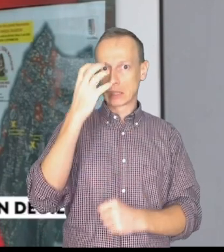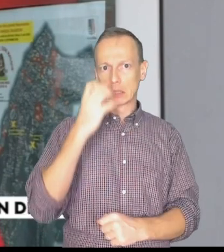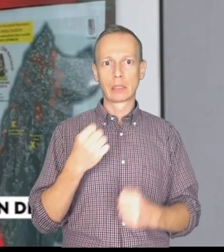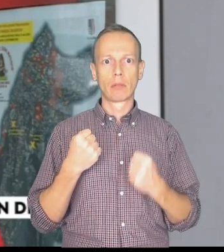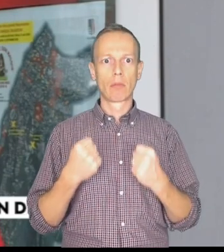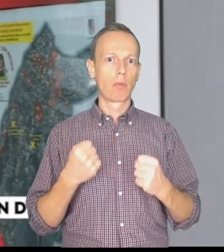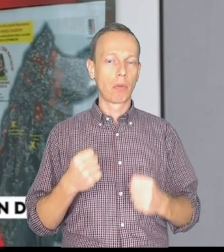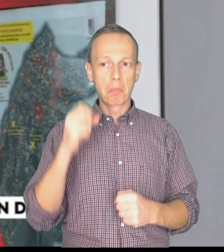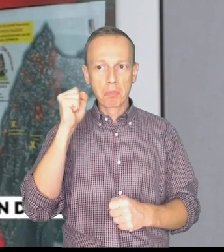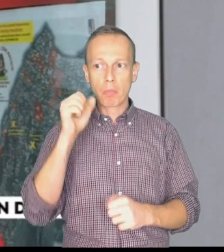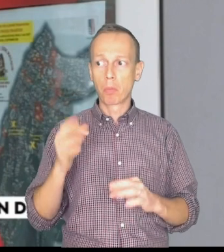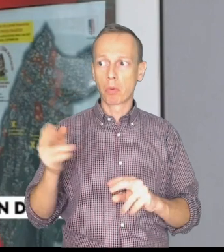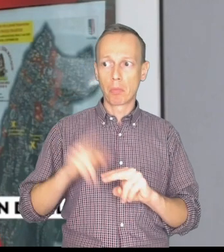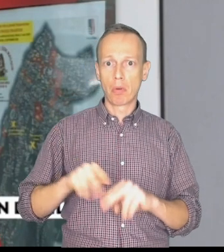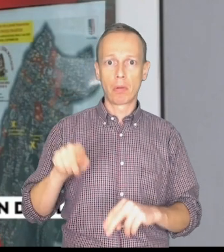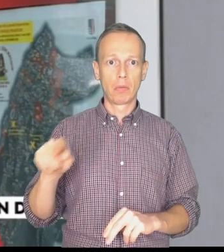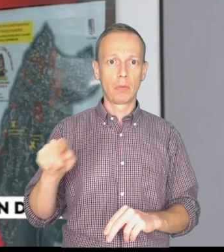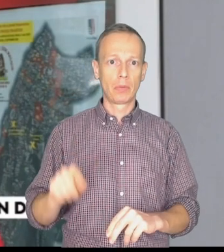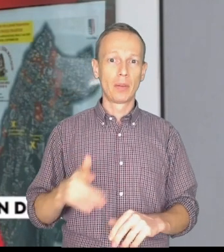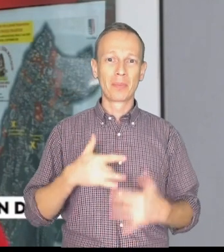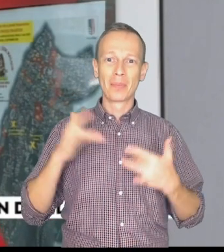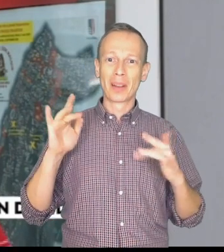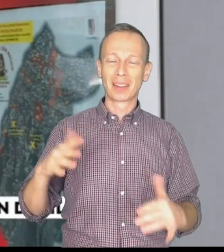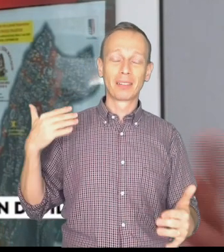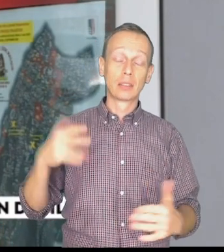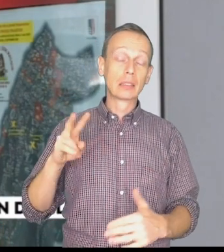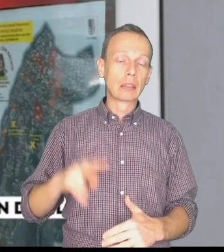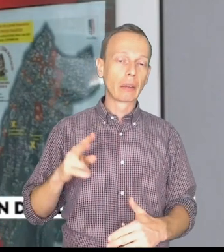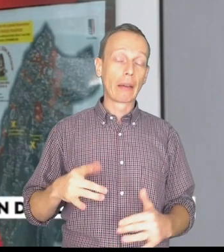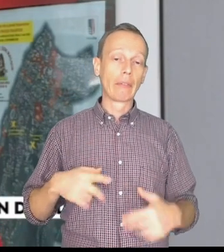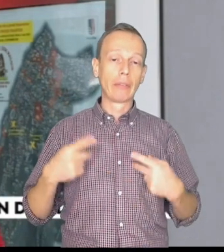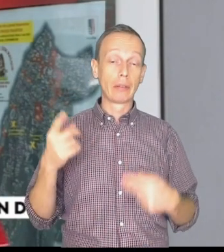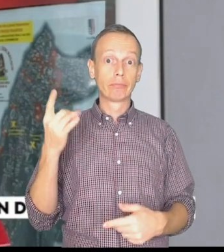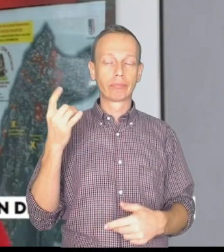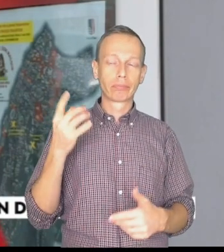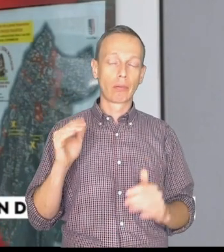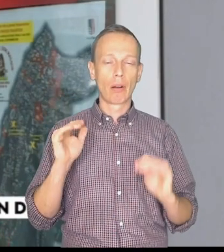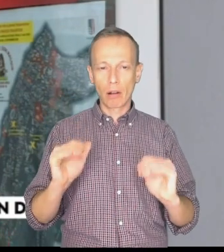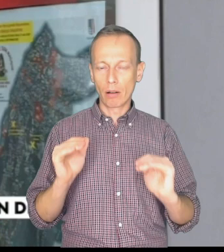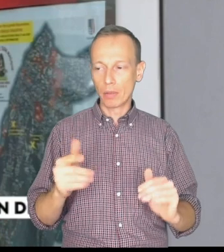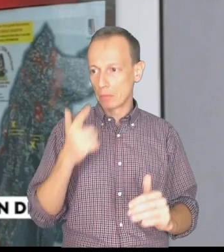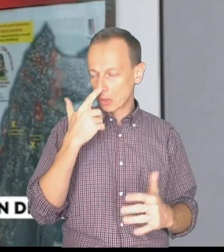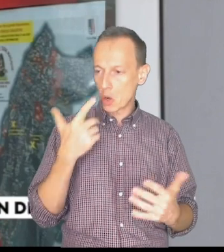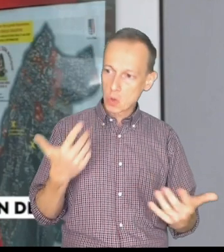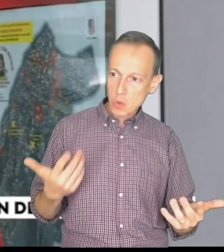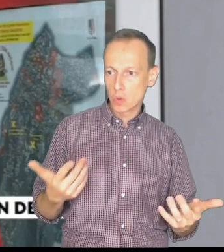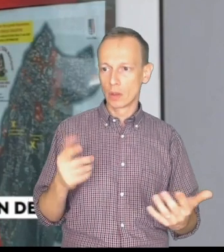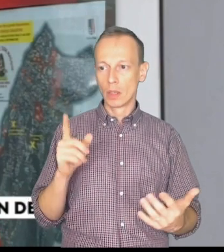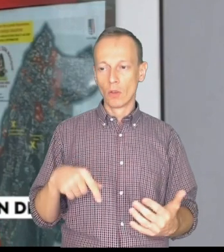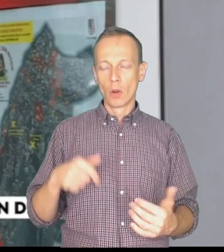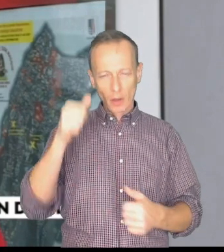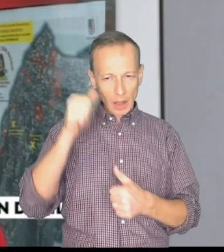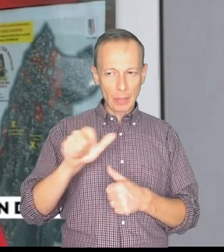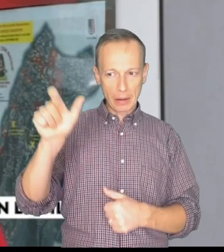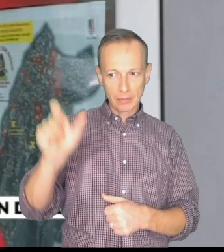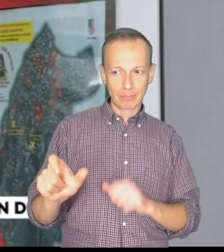très triste d'entendre qu ne sera plus là malgré ses facéties dans le monde actuel. Mais bon, je pense qu'il